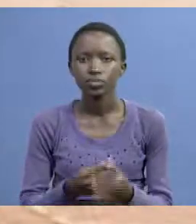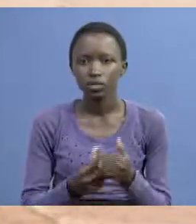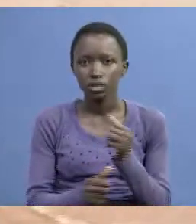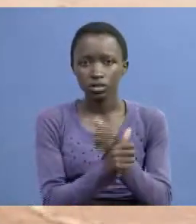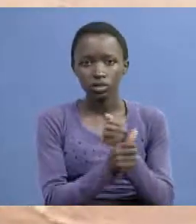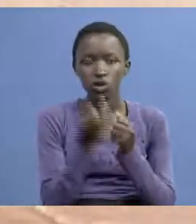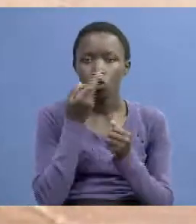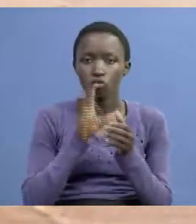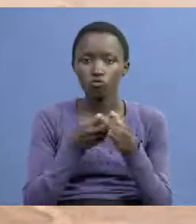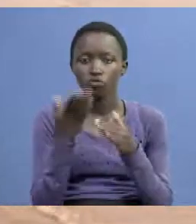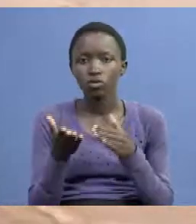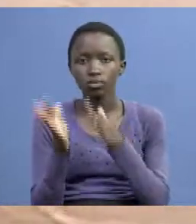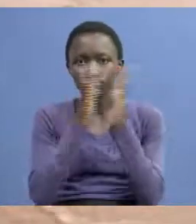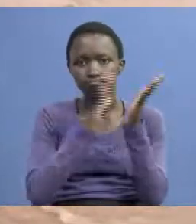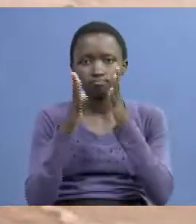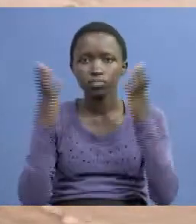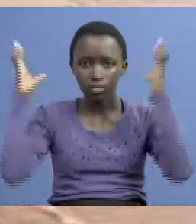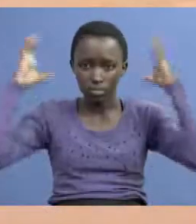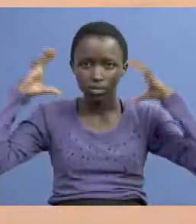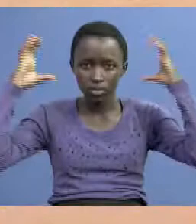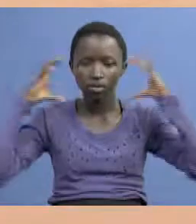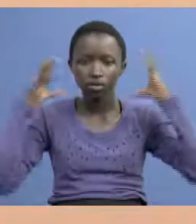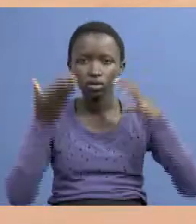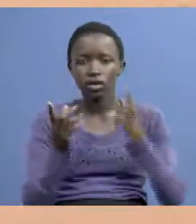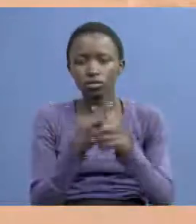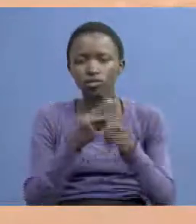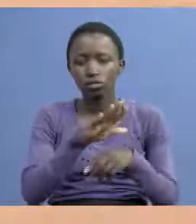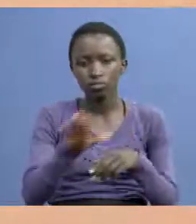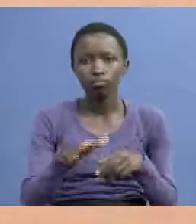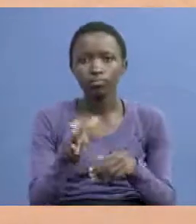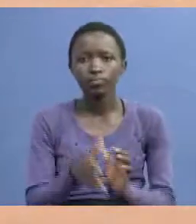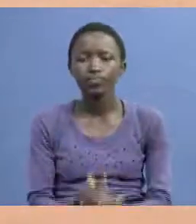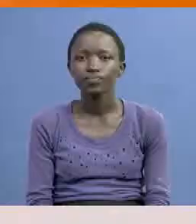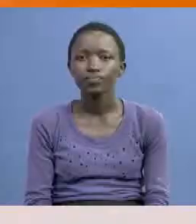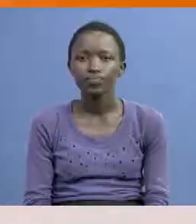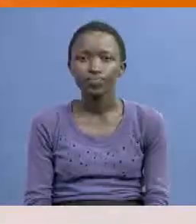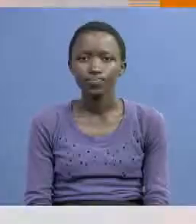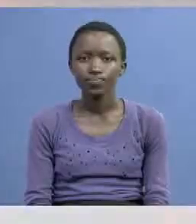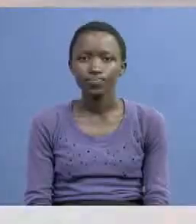Tahadhari ya mvua yatolewa na watabiri wa hali ya anga katika maeneo mbalimbali nchini.